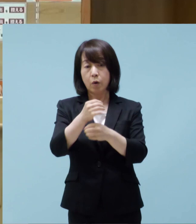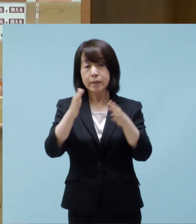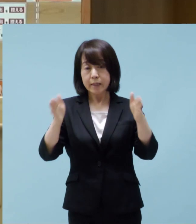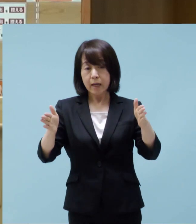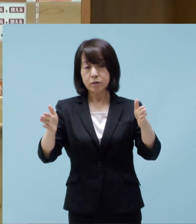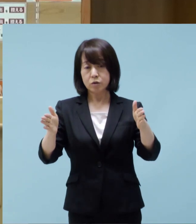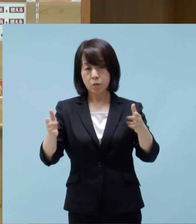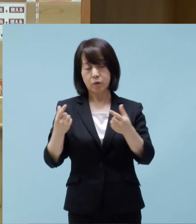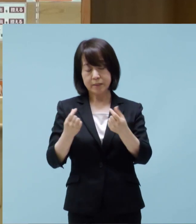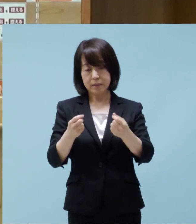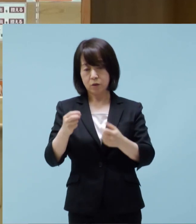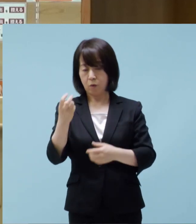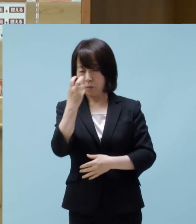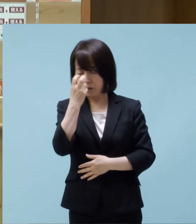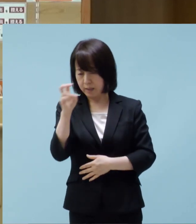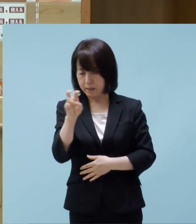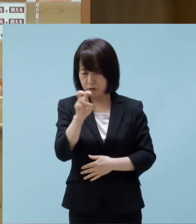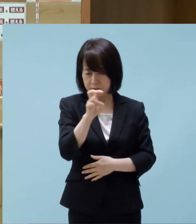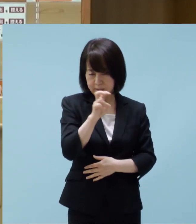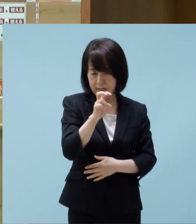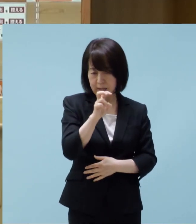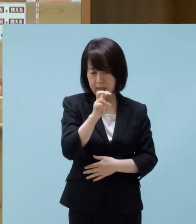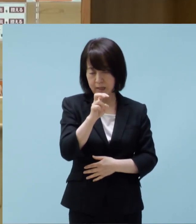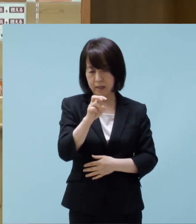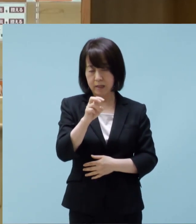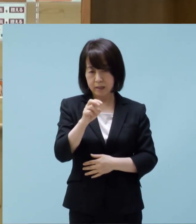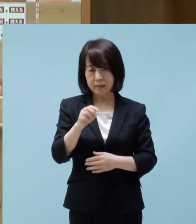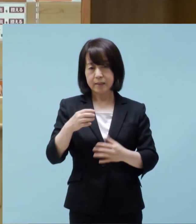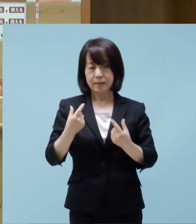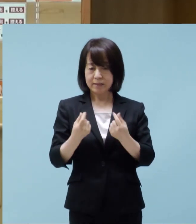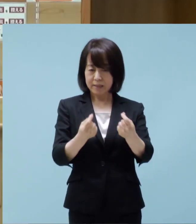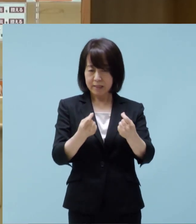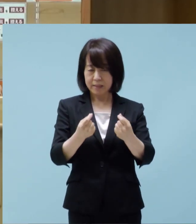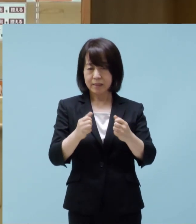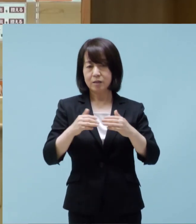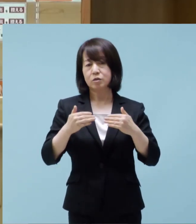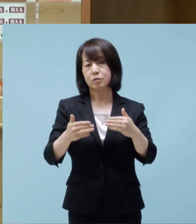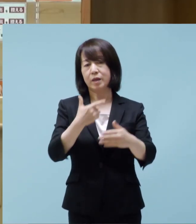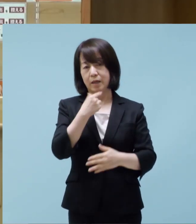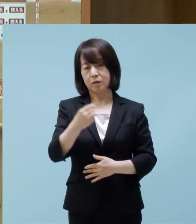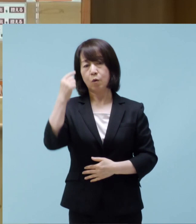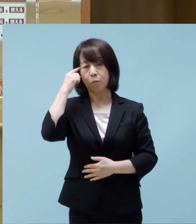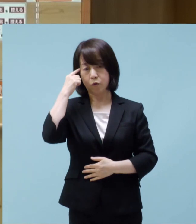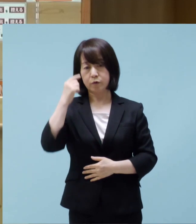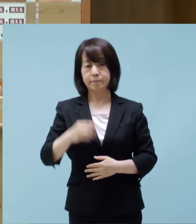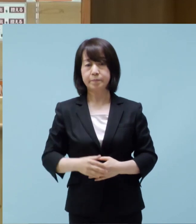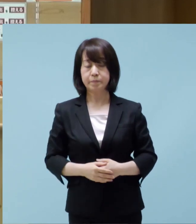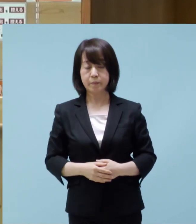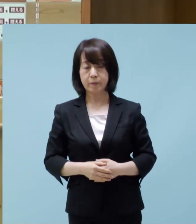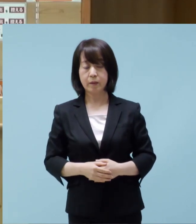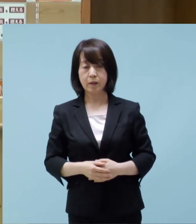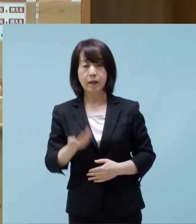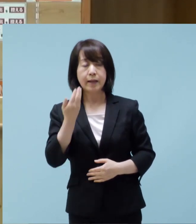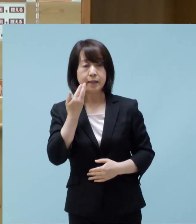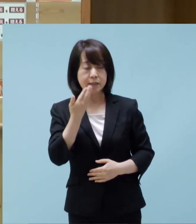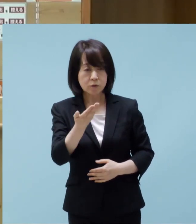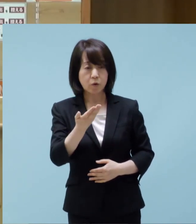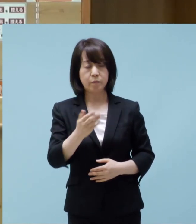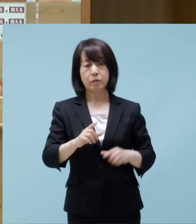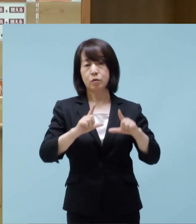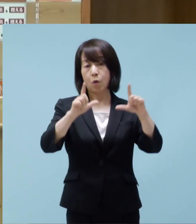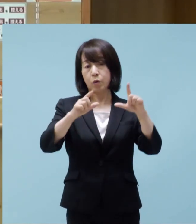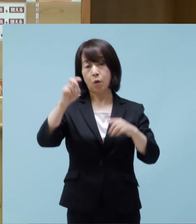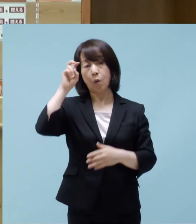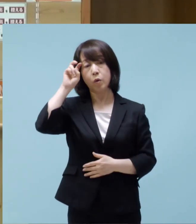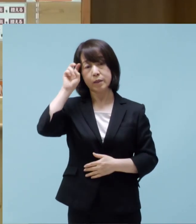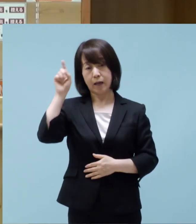要な対策というものは講じていきたいというふうに考えています。 東京や大阪ではその会食の際の人数を制限